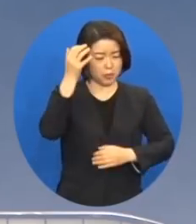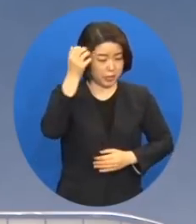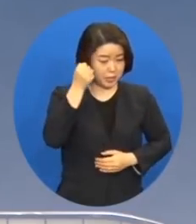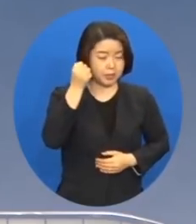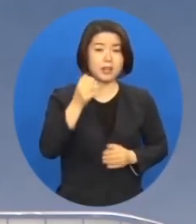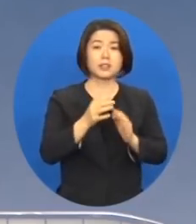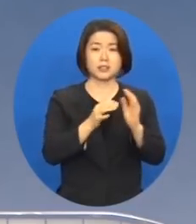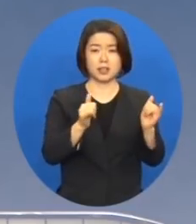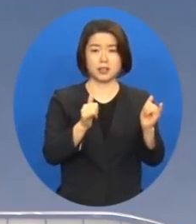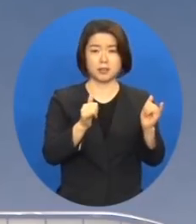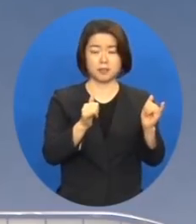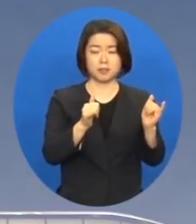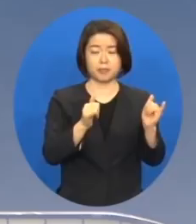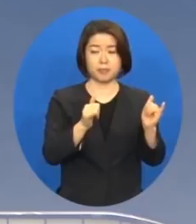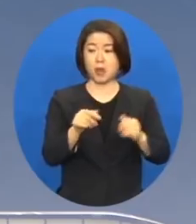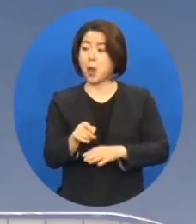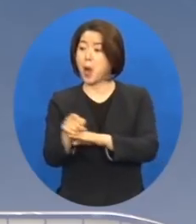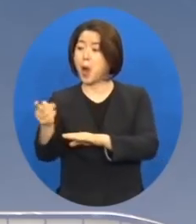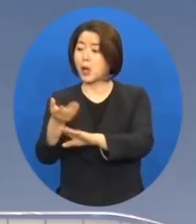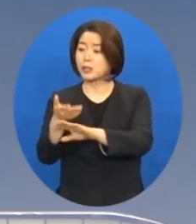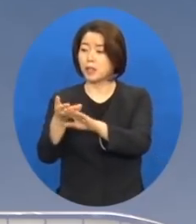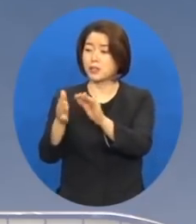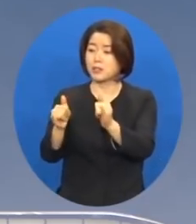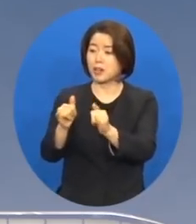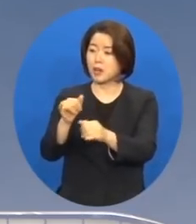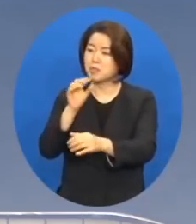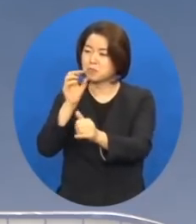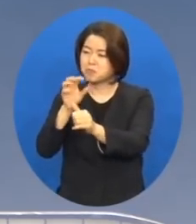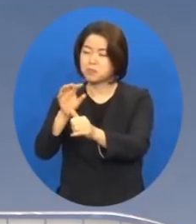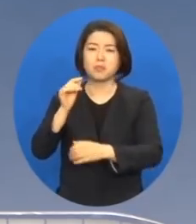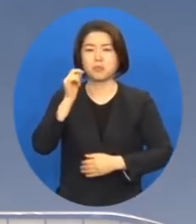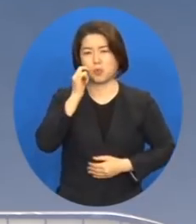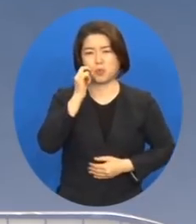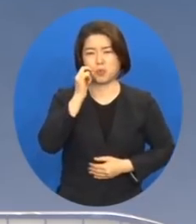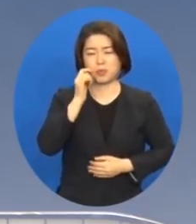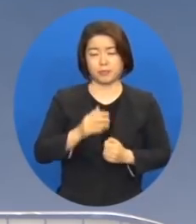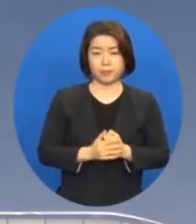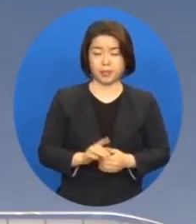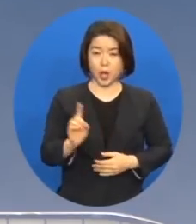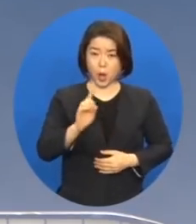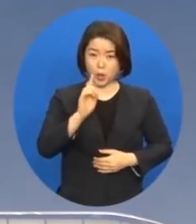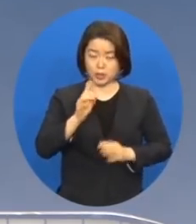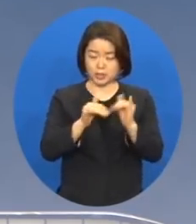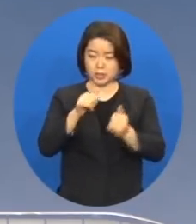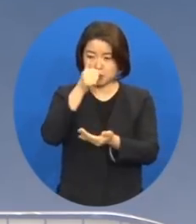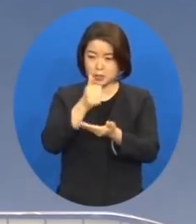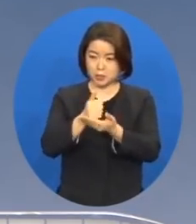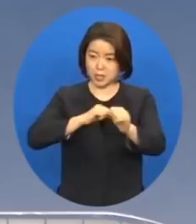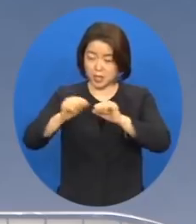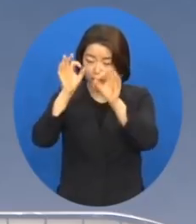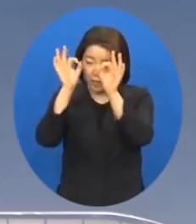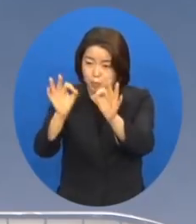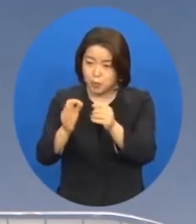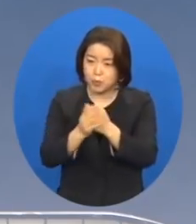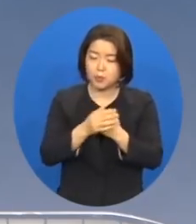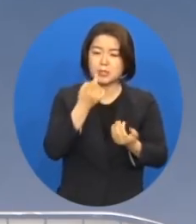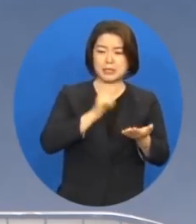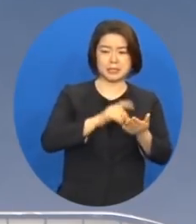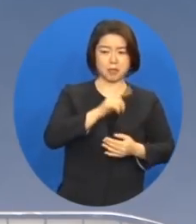사람은 다른 사람 말 못합니다. 우리가 어떤 사람이 죄를 짓는 걸 보고 쉽게 이렇게